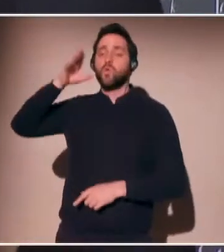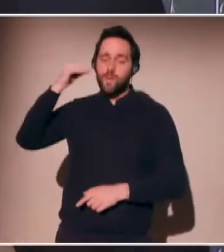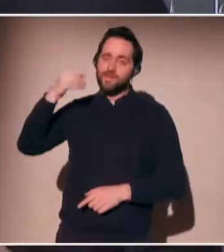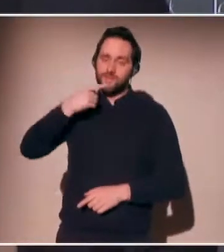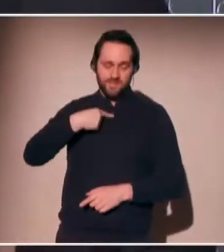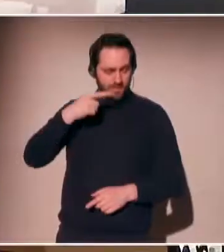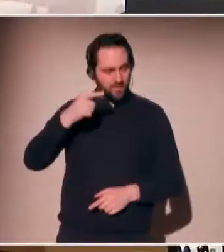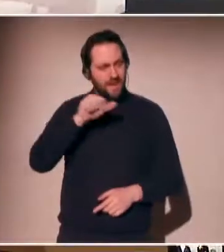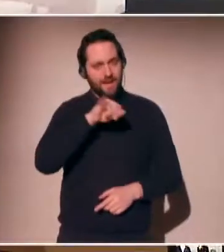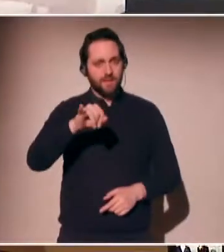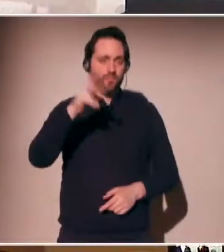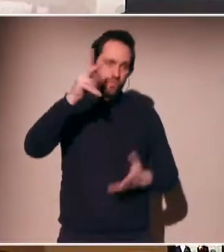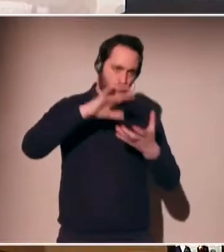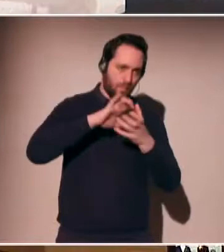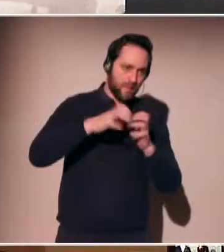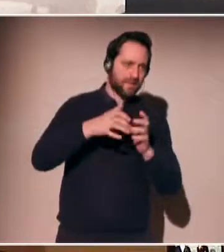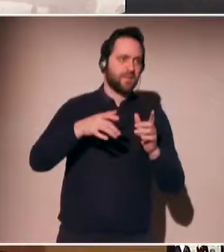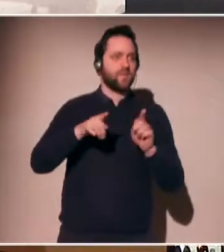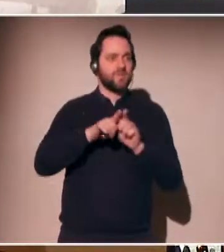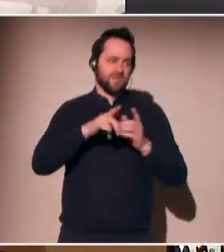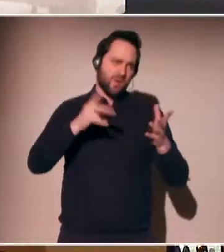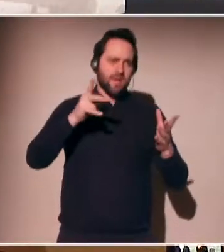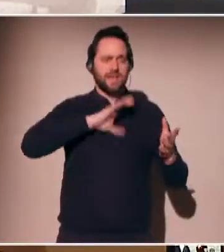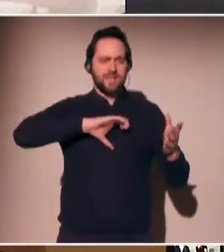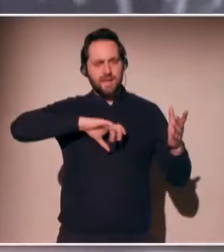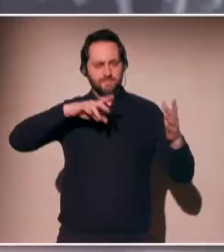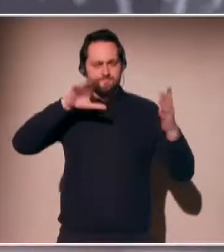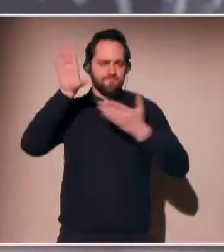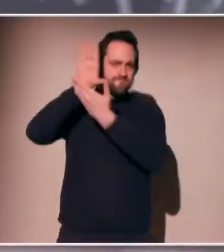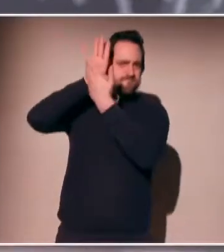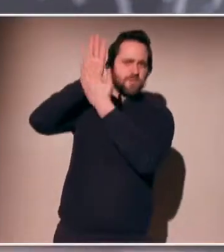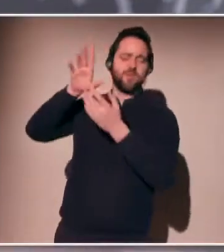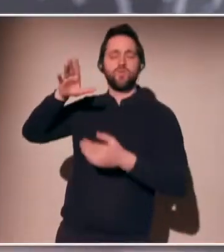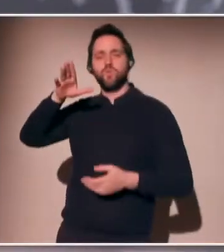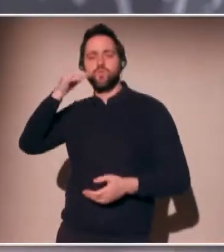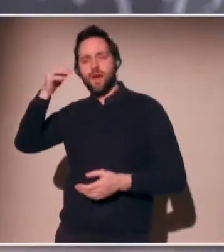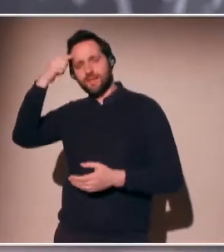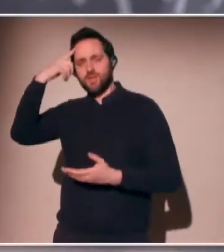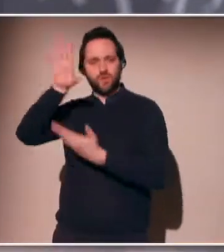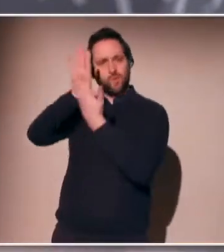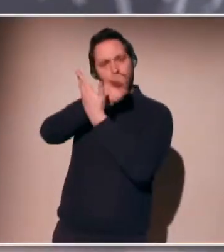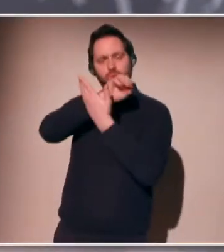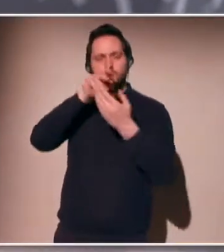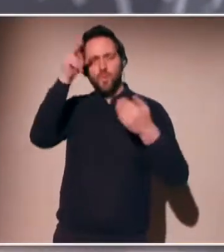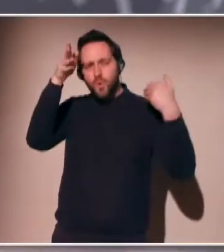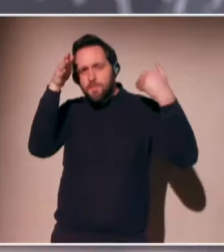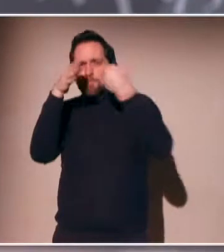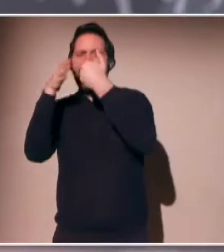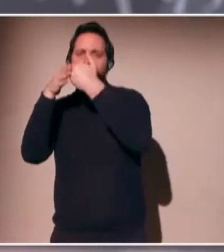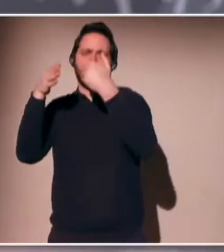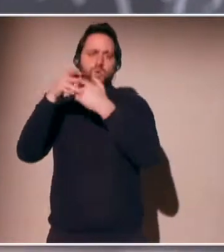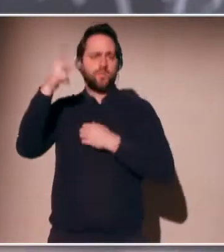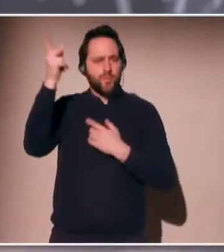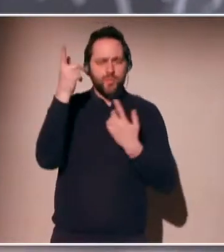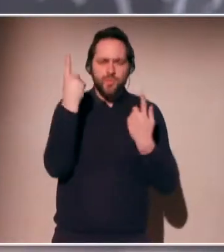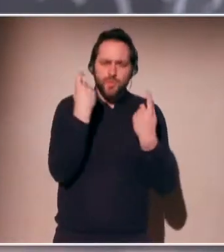plus proche de l'intelligence humaine, plus nuancée. Une intelligence qui tienne compte